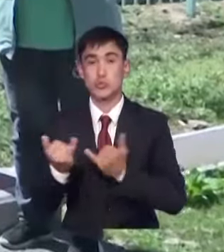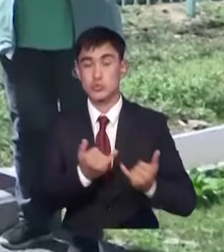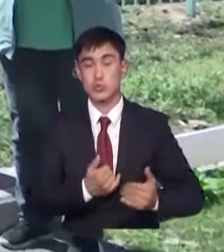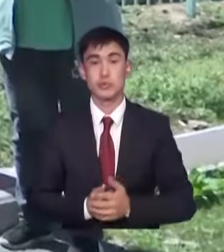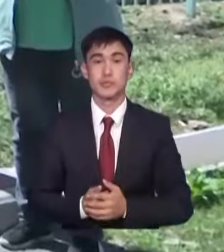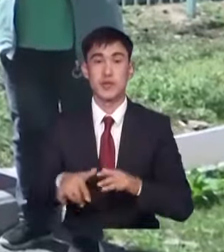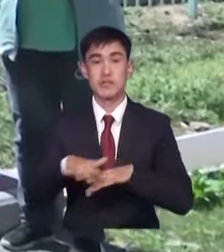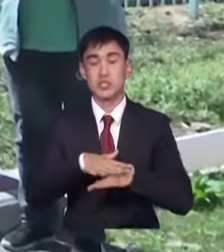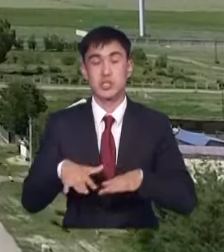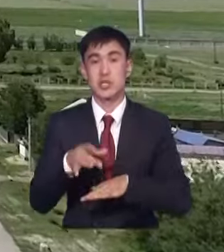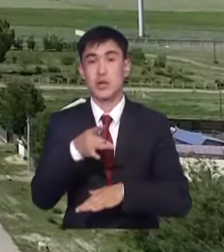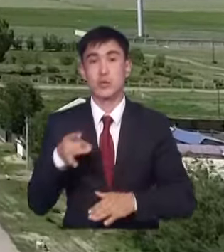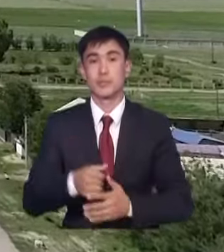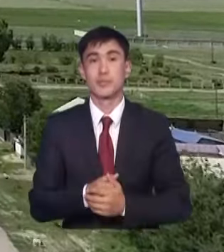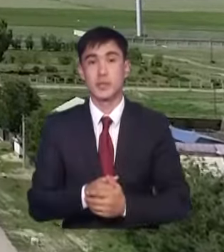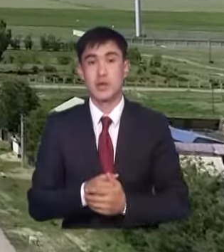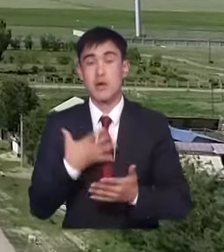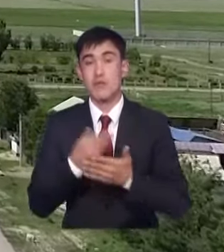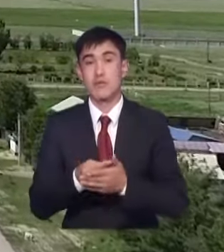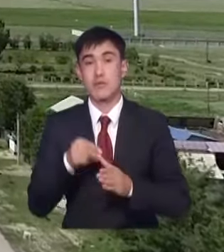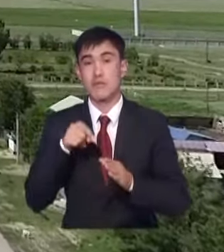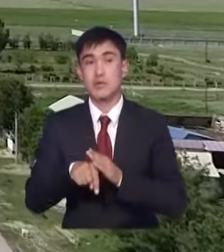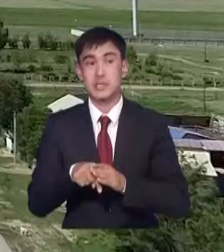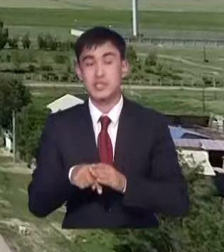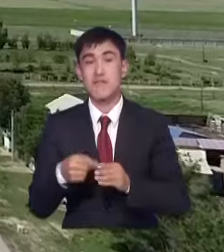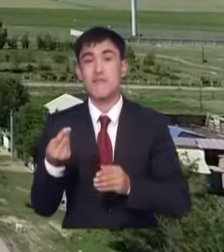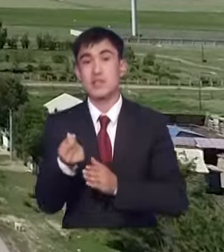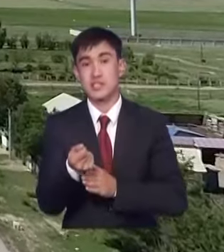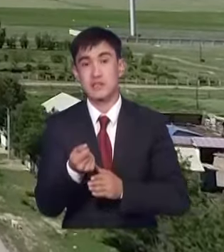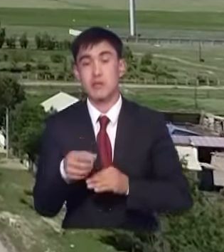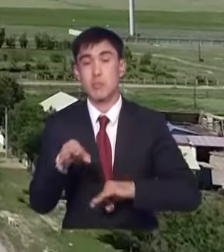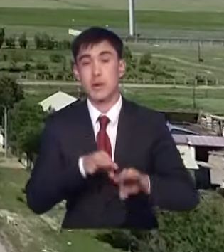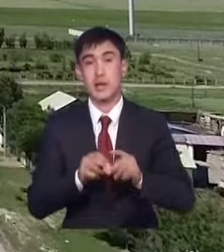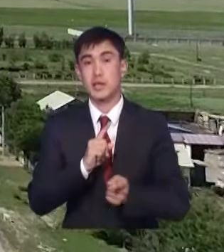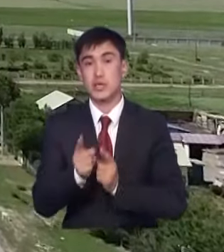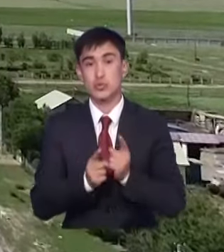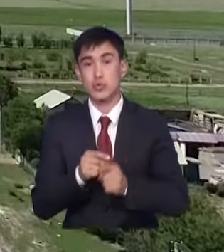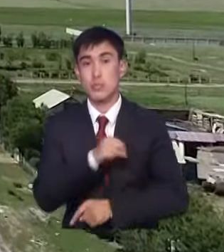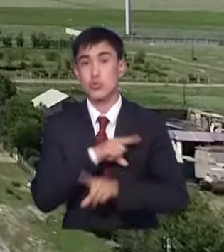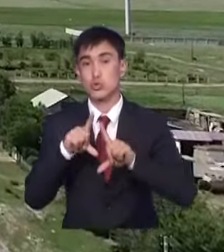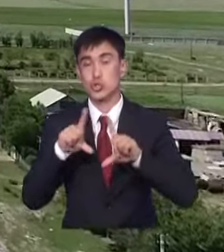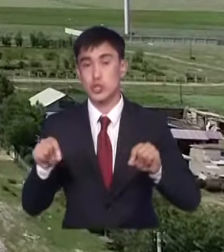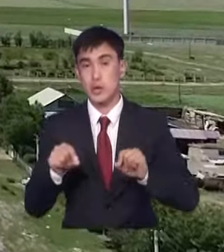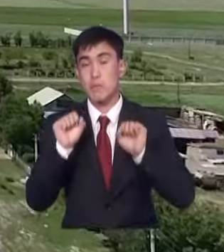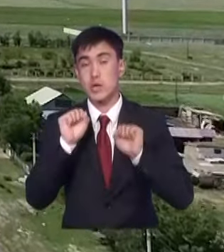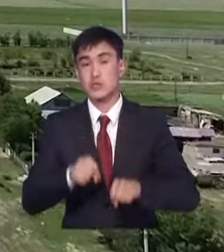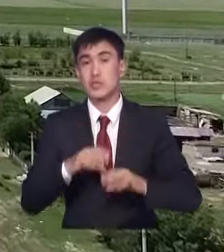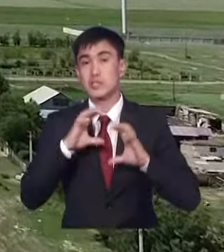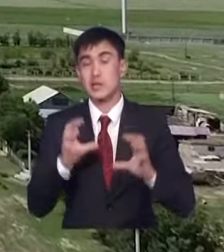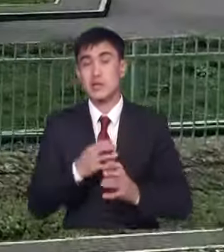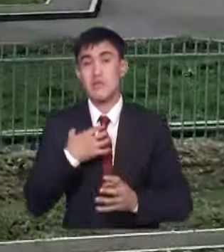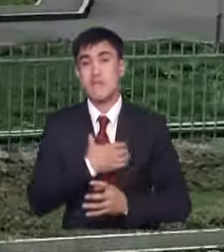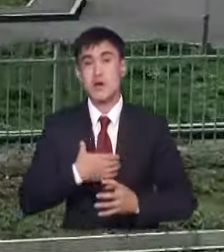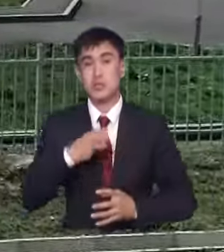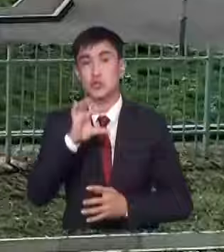обслуживанием всех жителей района своевременное вмешательство и финансирование проекта реконструкции медучреждения позволит сохранить